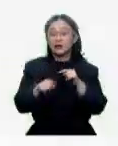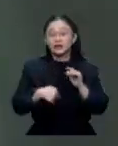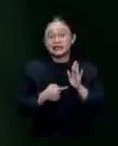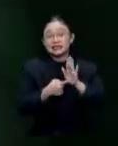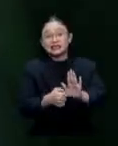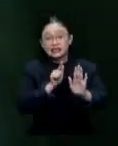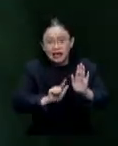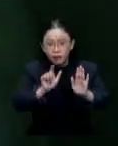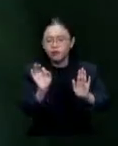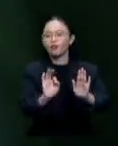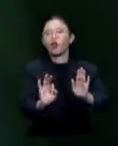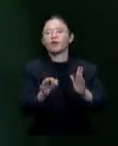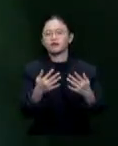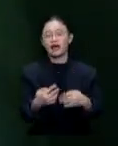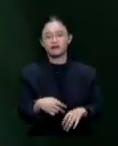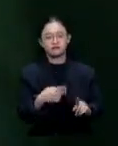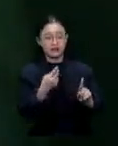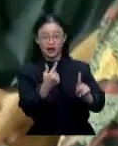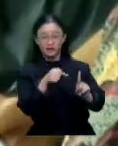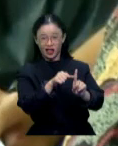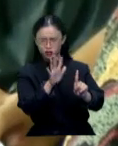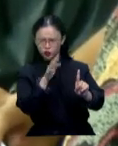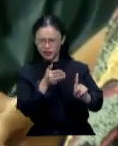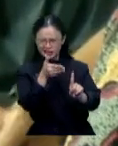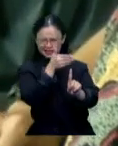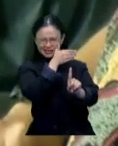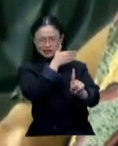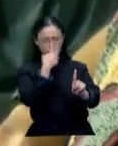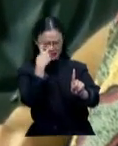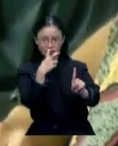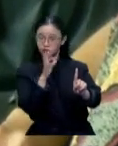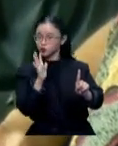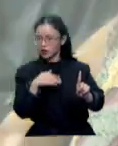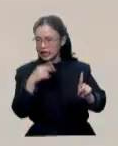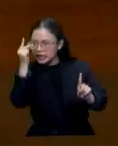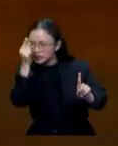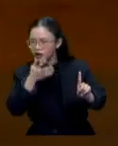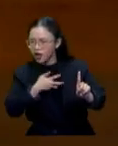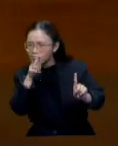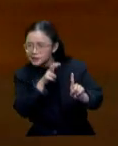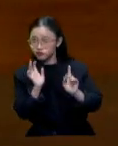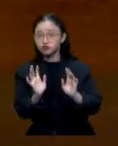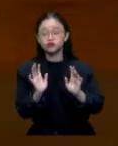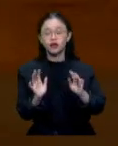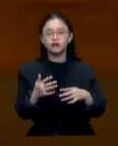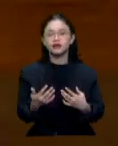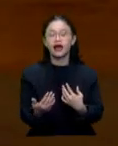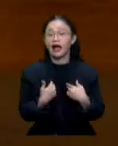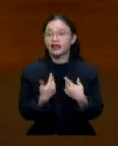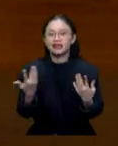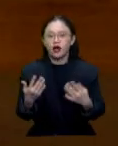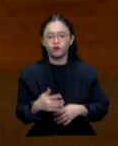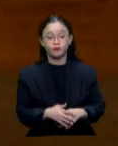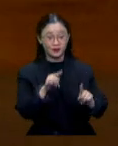disita. Rafael sendiri telah dibidik sejak lama berdasarkan data PPATK. Apakah ke teman-temannya juga